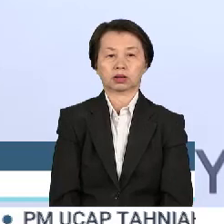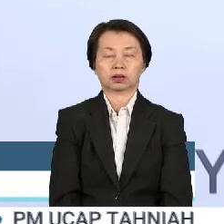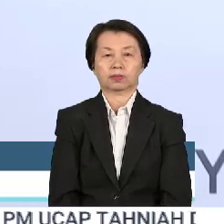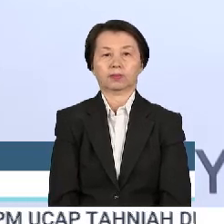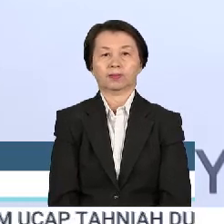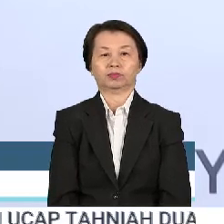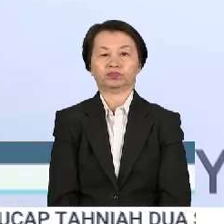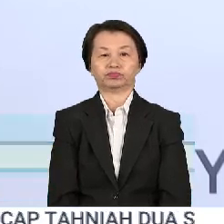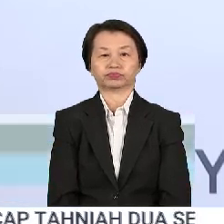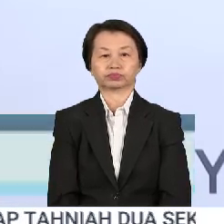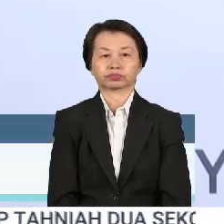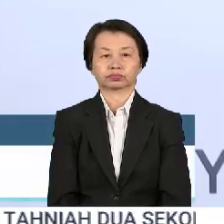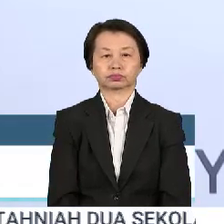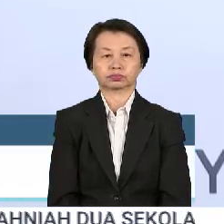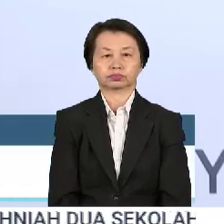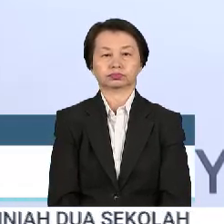From